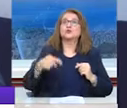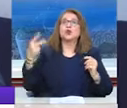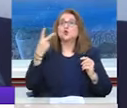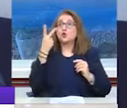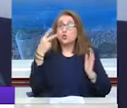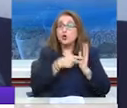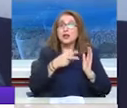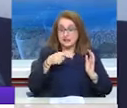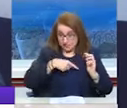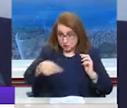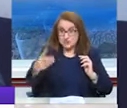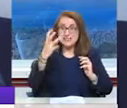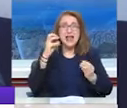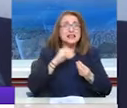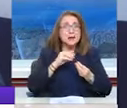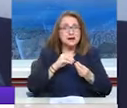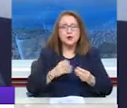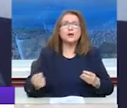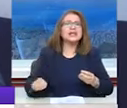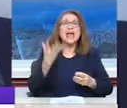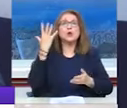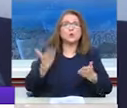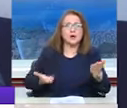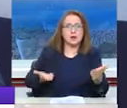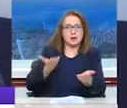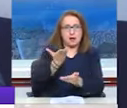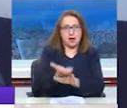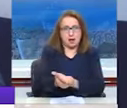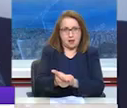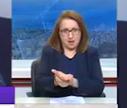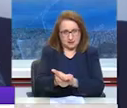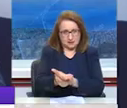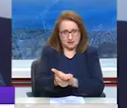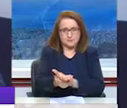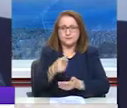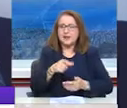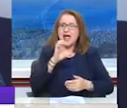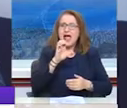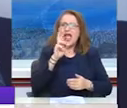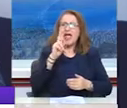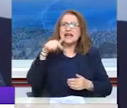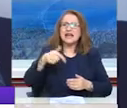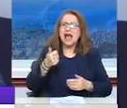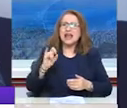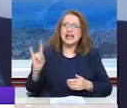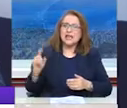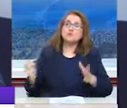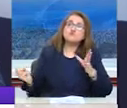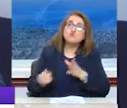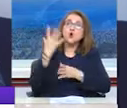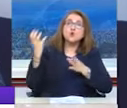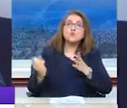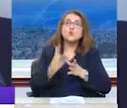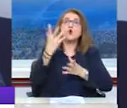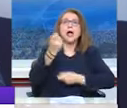σύστημα Εργάνη νέα φόρμα υποβολής, η οποία είναι εμπλουτισμένη με τους ΚΑΔ δευτερογενούς